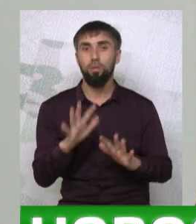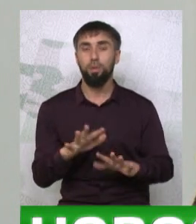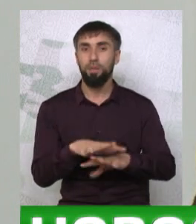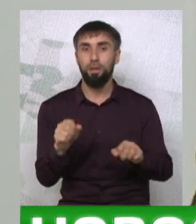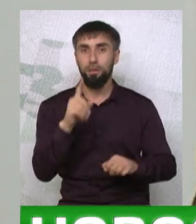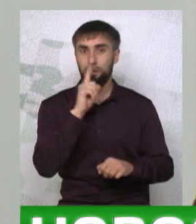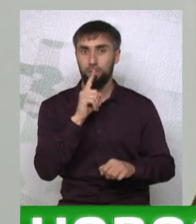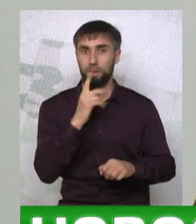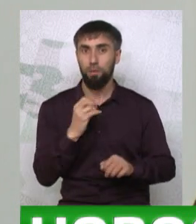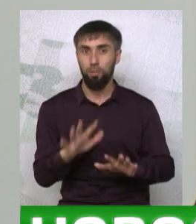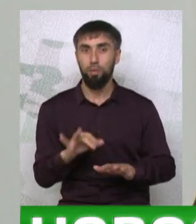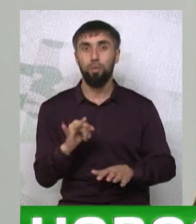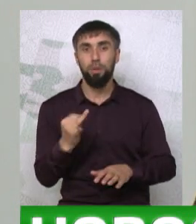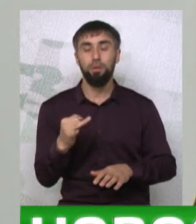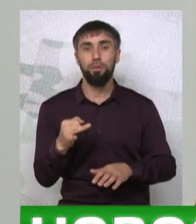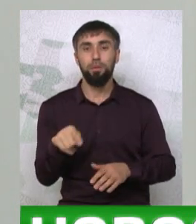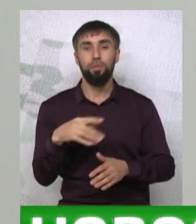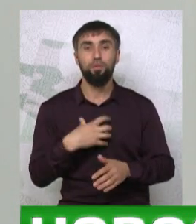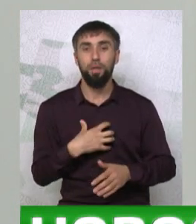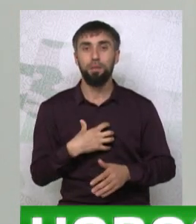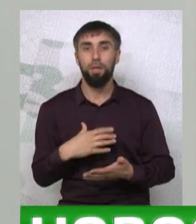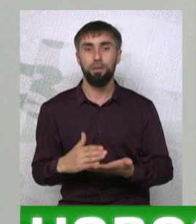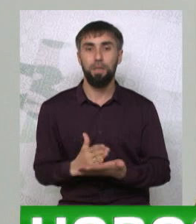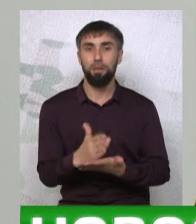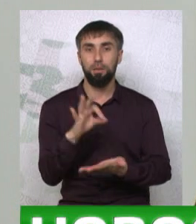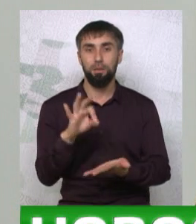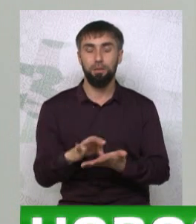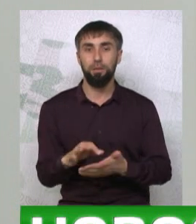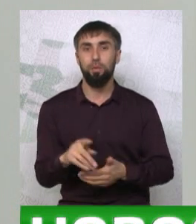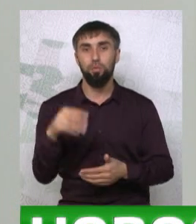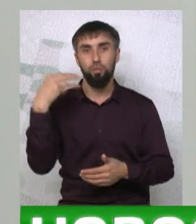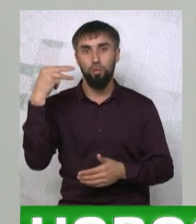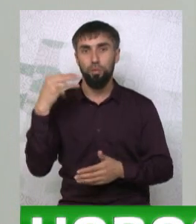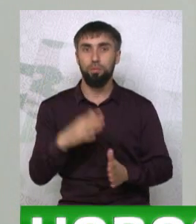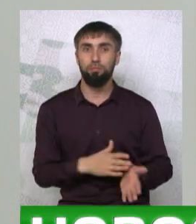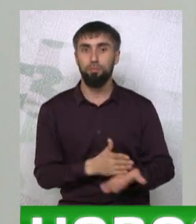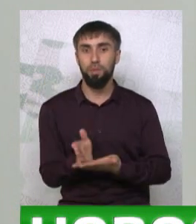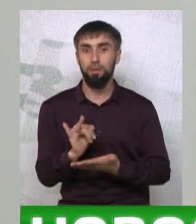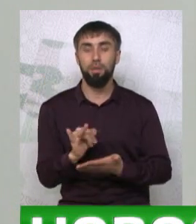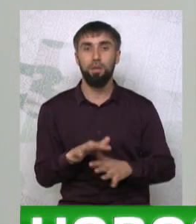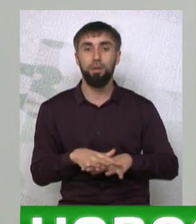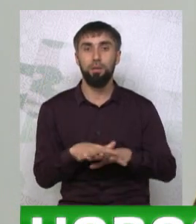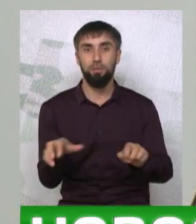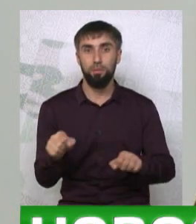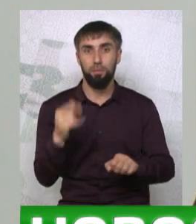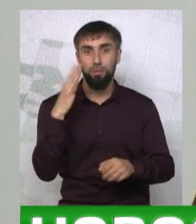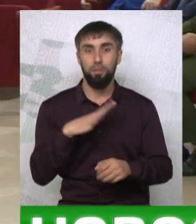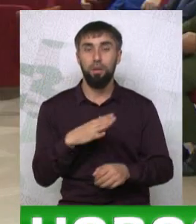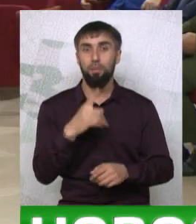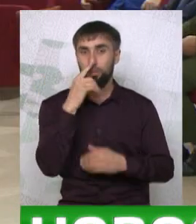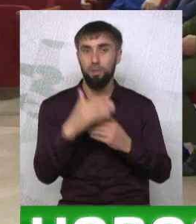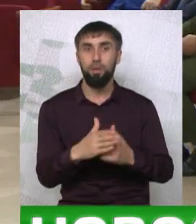захват нефтеносных районов, но и здесь ставилась важная стратегическая цель – это вовлечь Турцию в войну, а также начать наступление на Ближний